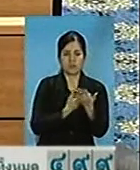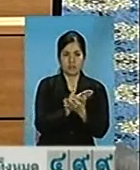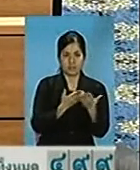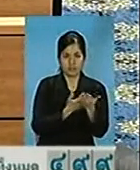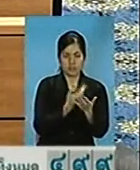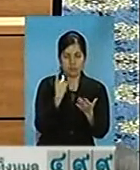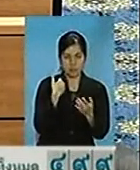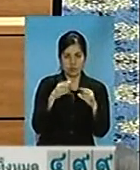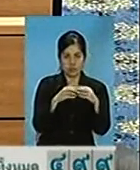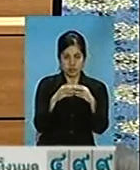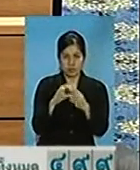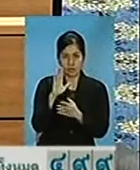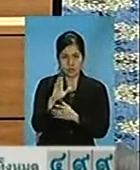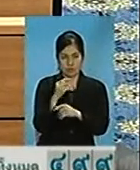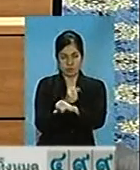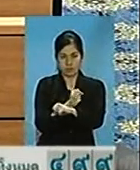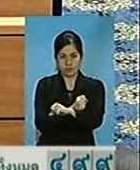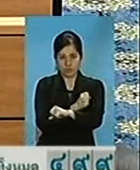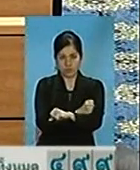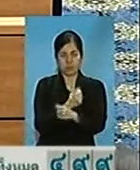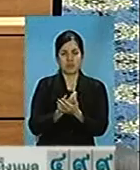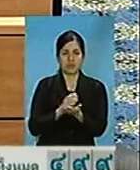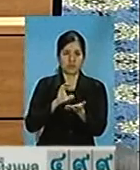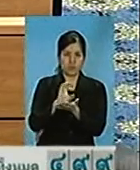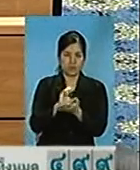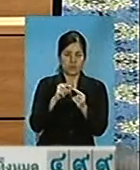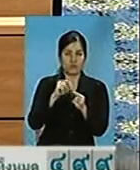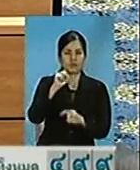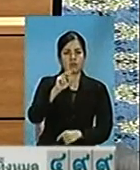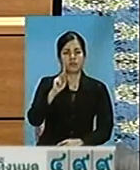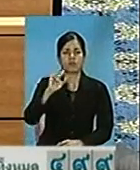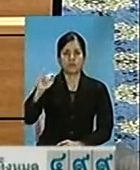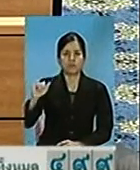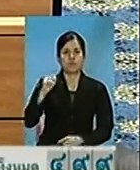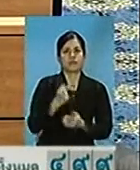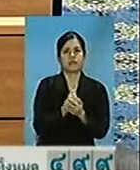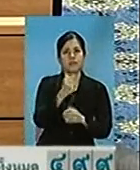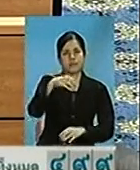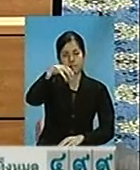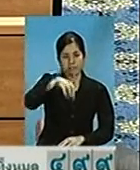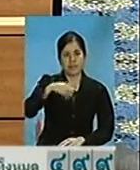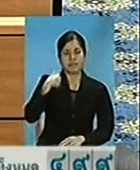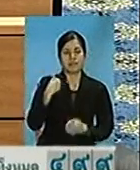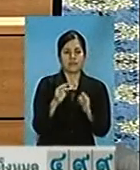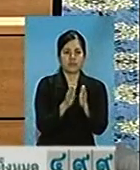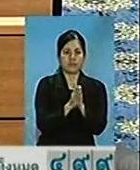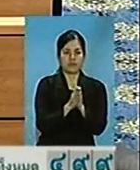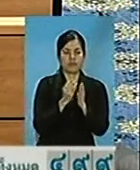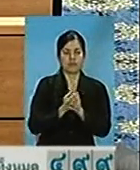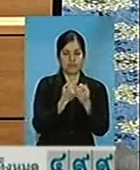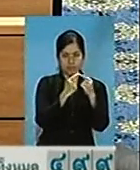พแรงงานของกองทุนสงเคราะห์การทำสวนยางขององค์การสวนยางแต่นั่นเนื่องจากเขาว่าเข